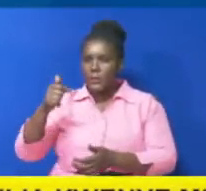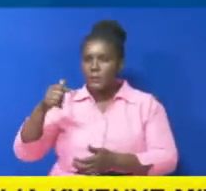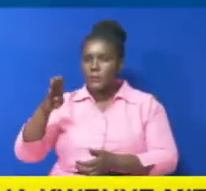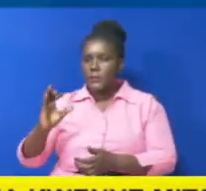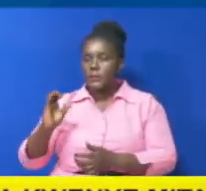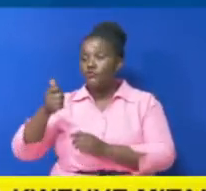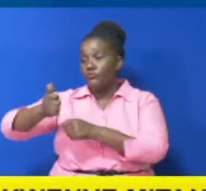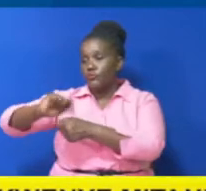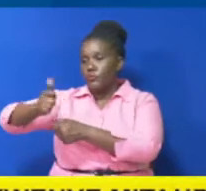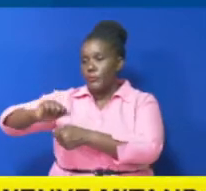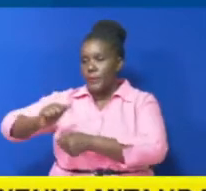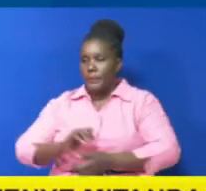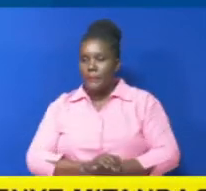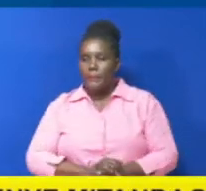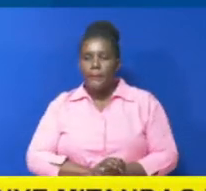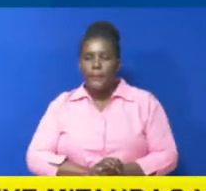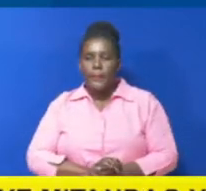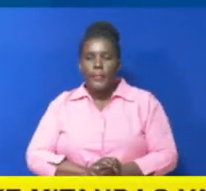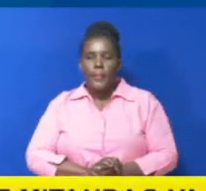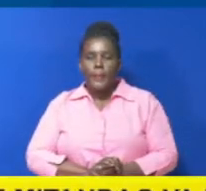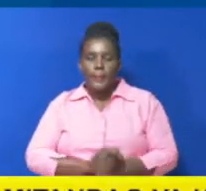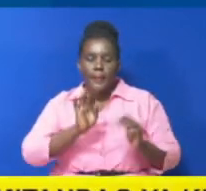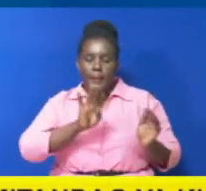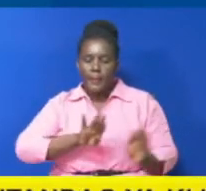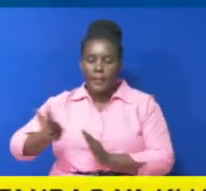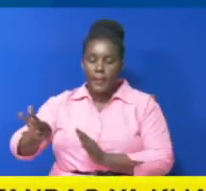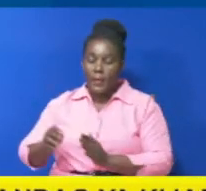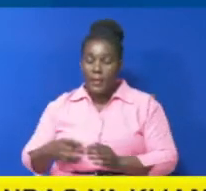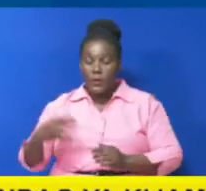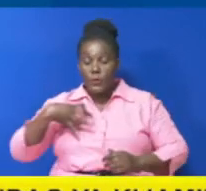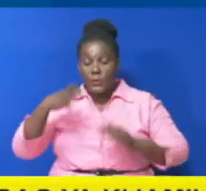Njombe. Waziri Mkuu mstaafu